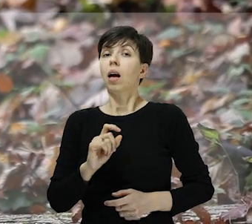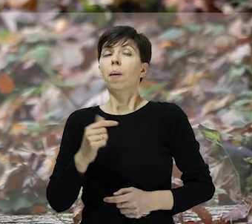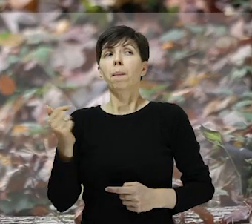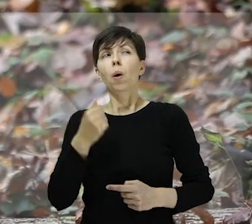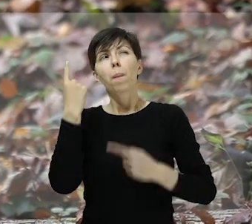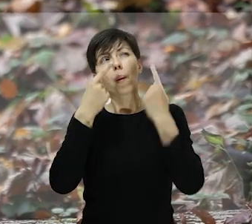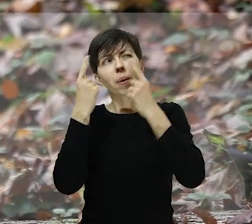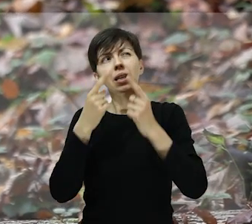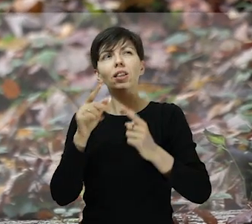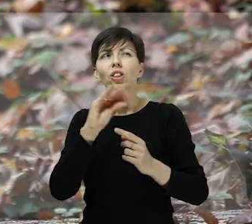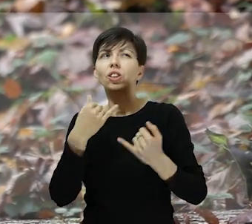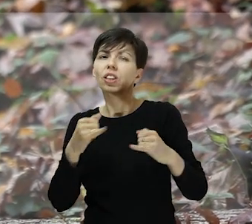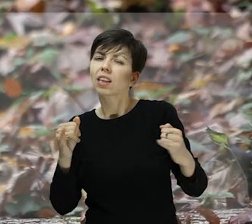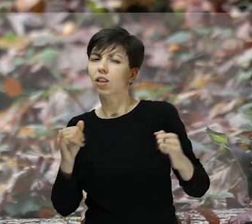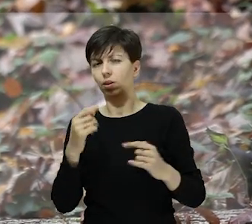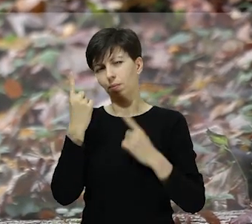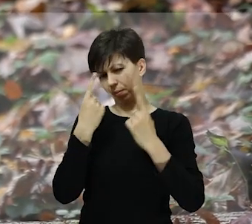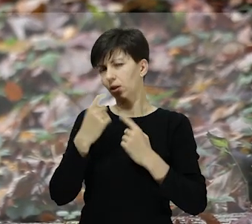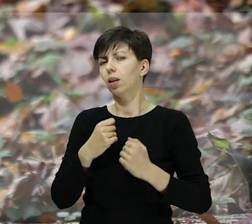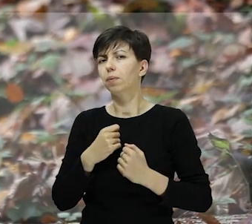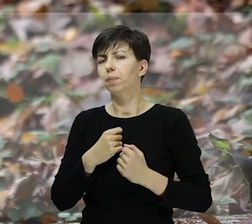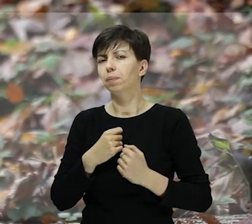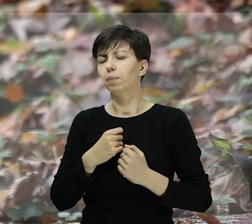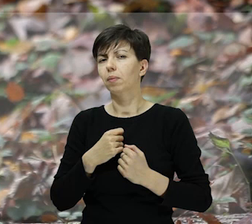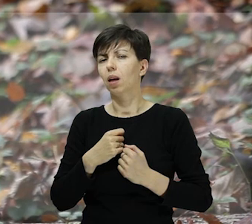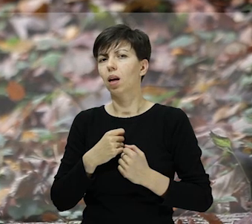Ale warto pomyśleć o tym jeszcze trochę inaczej.